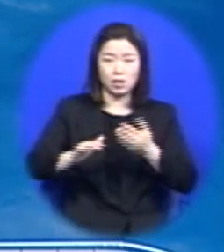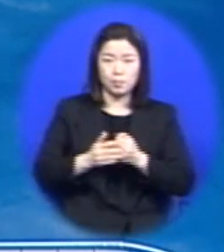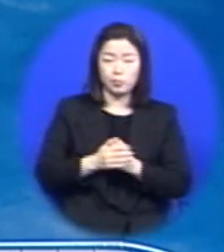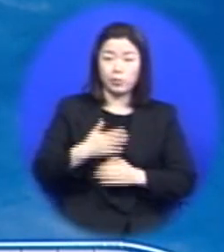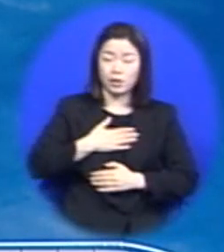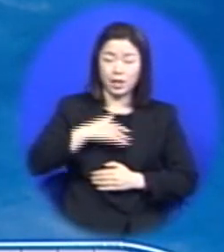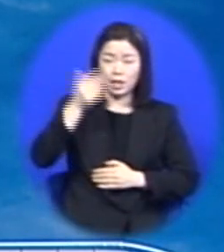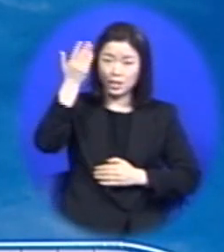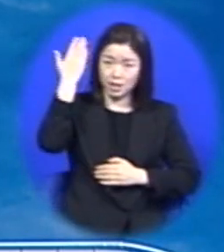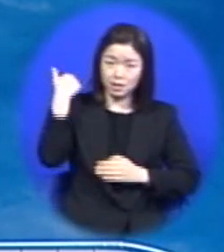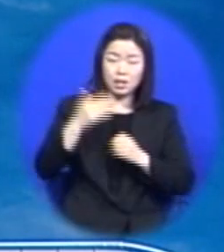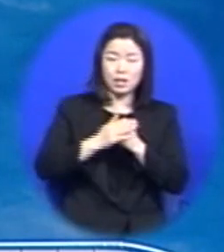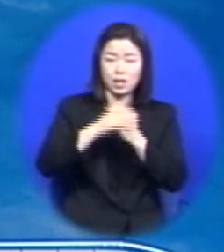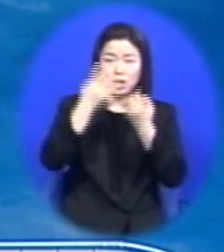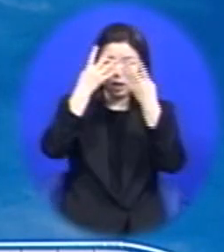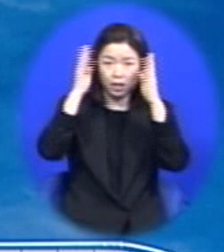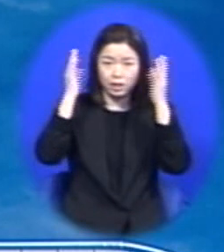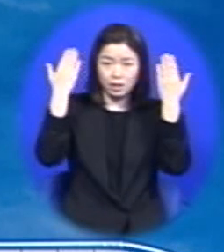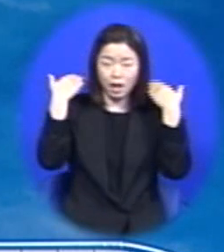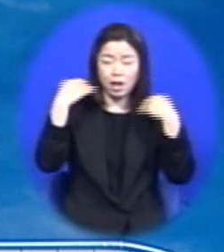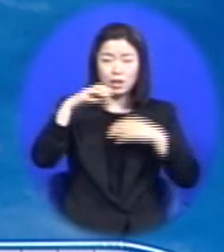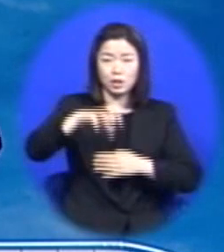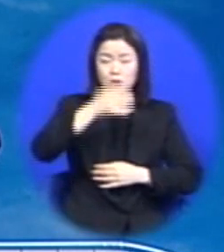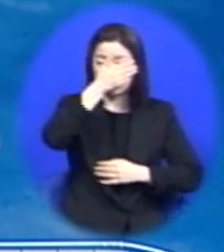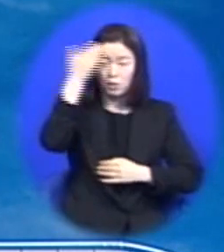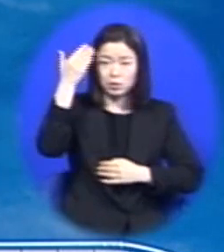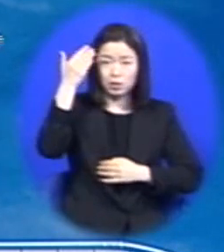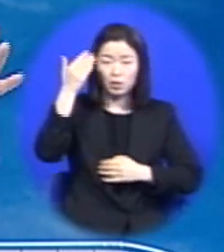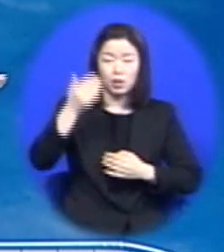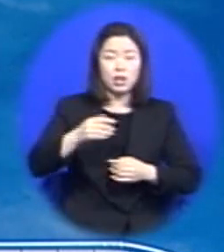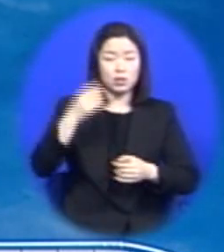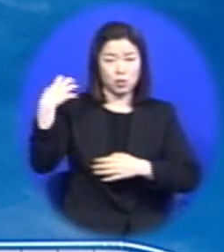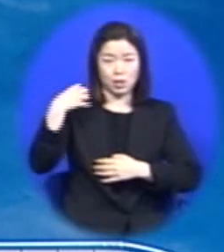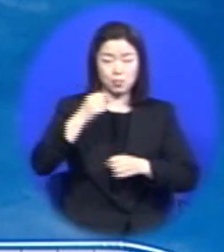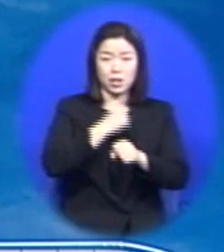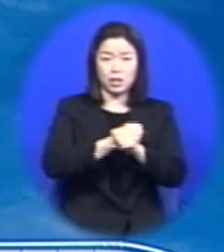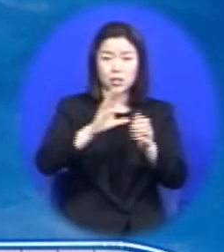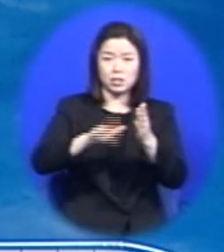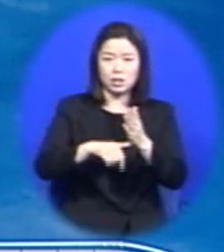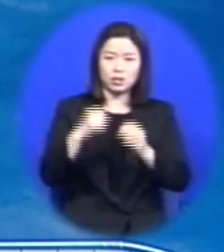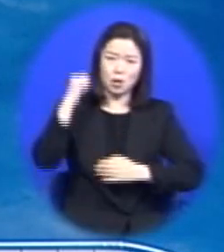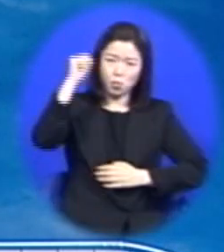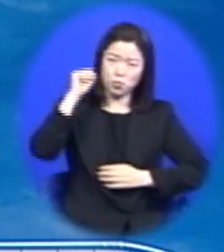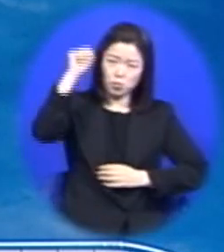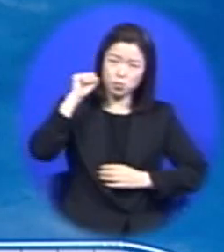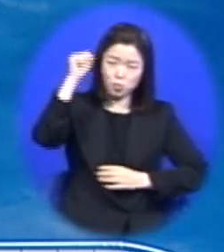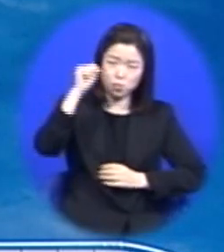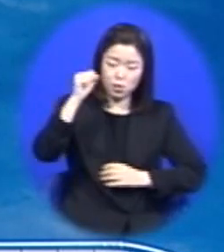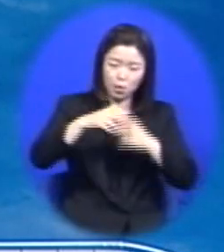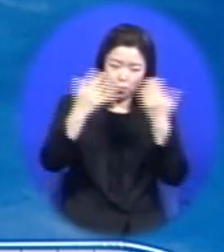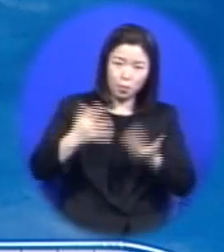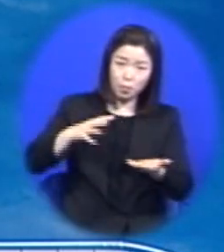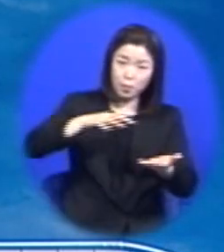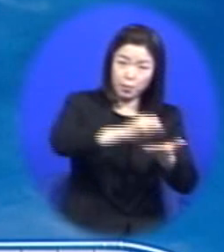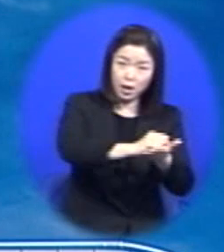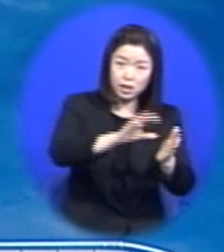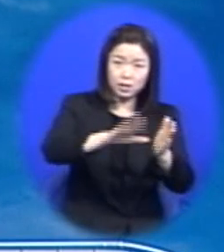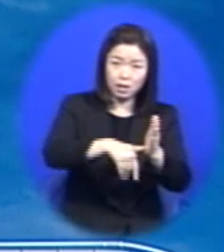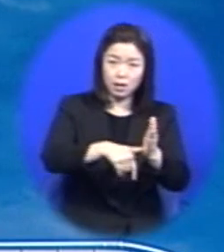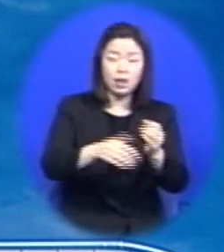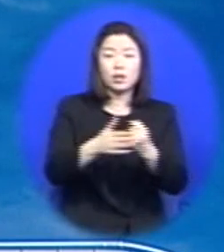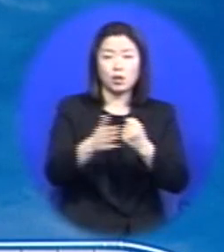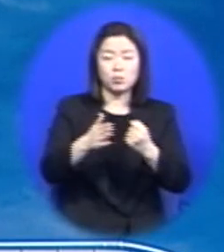담당해서 목회할 때 운동권이 캠퍼스를 다 장악하던 그 시절이라 대학생들이 교회를 안